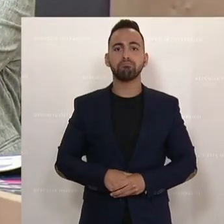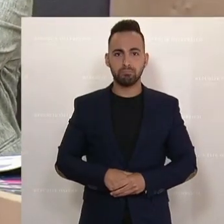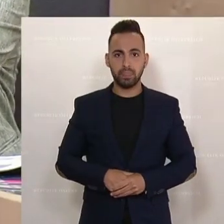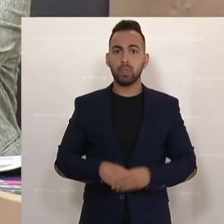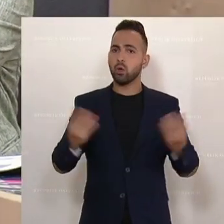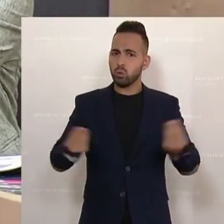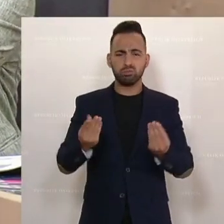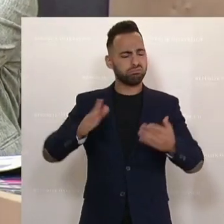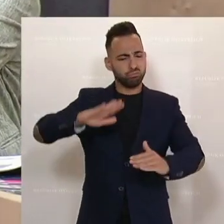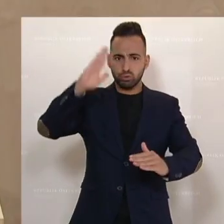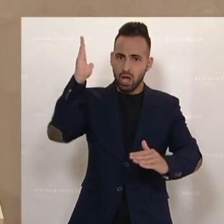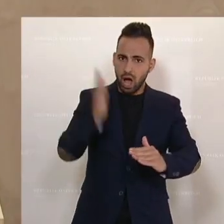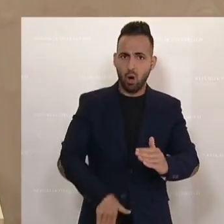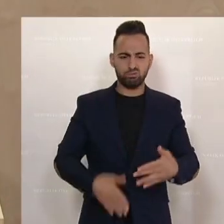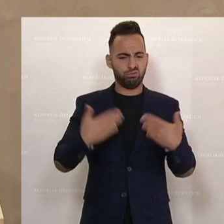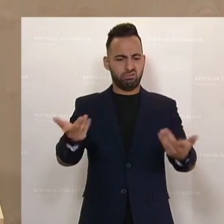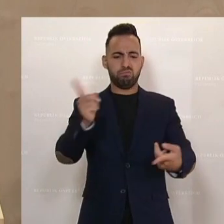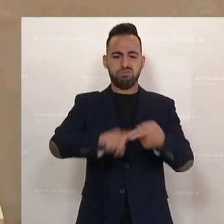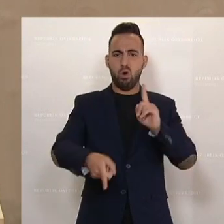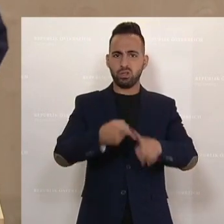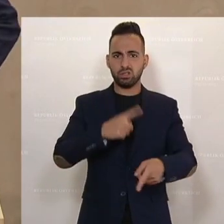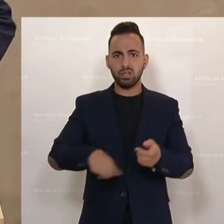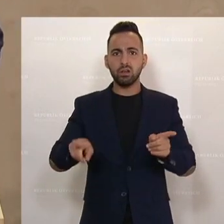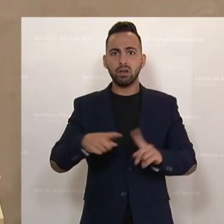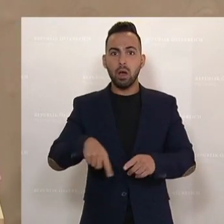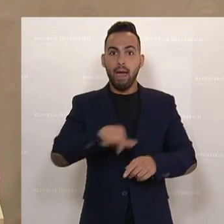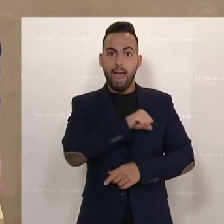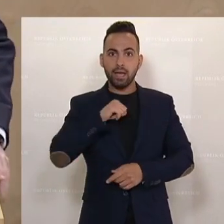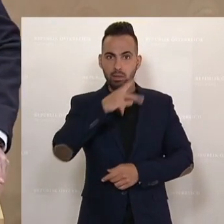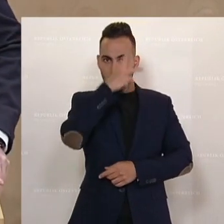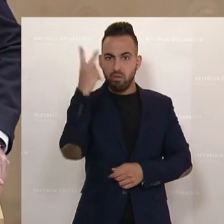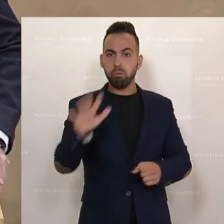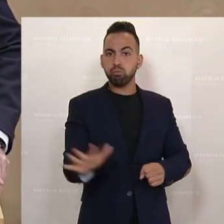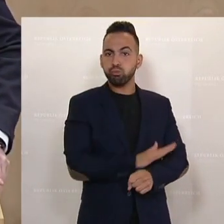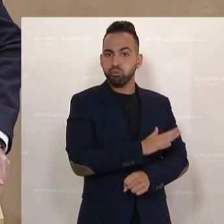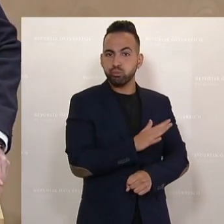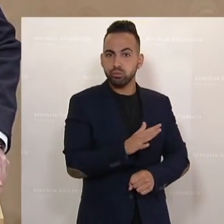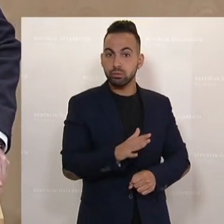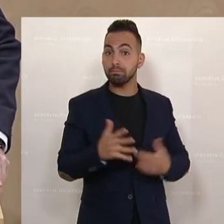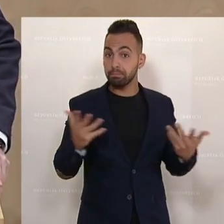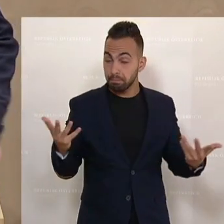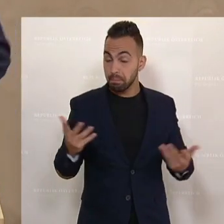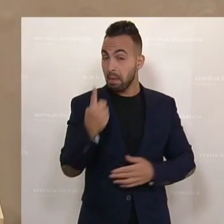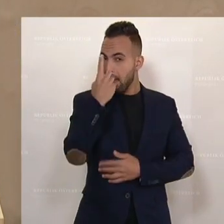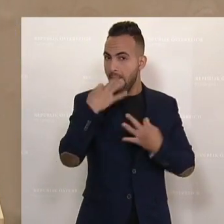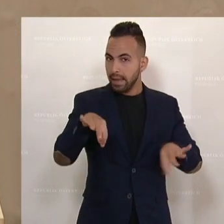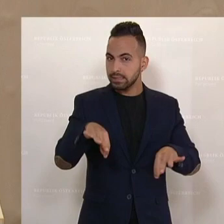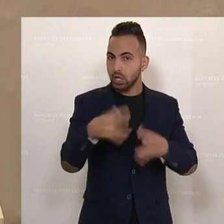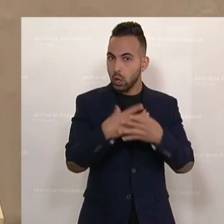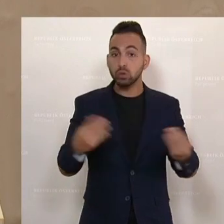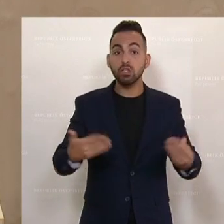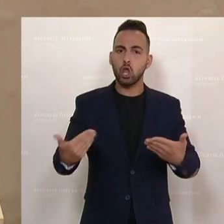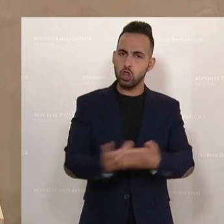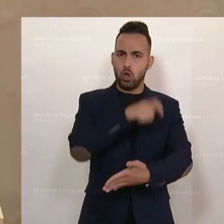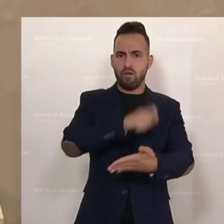Weil Schluss sein muss mit dieser Politik am Rücken der eigenen Bevölkerung. Das Rezept, sehr geehrte Damen, dagegen heißt Neuwahlen.